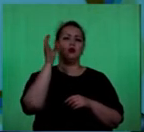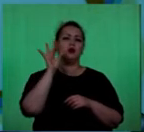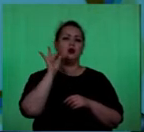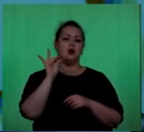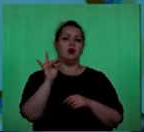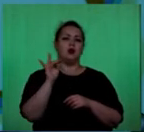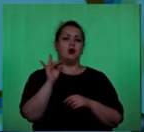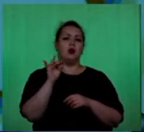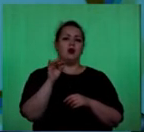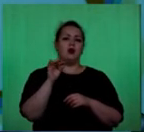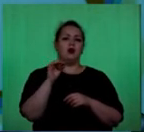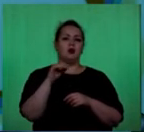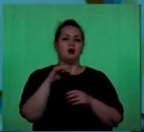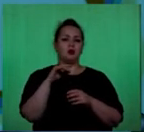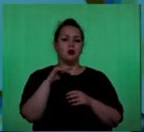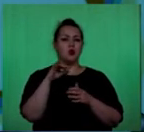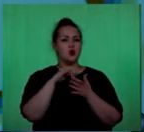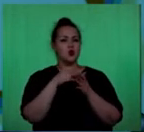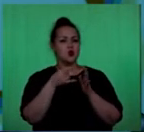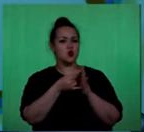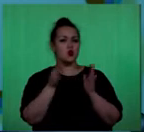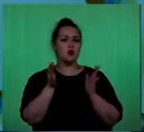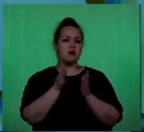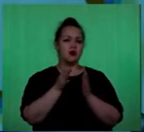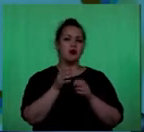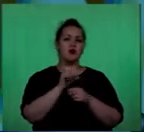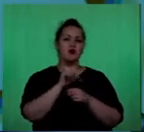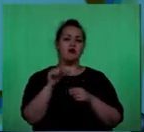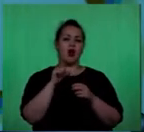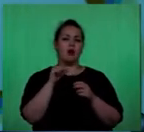меру упитанный мужчина в самом расцвете сил